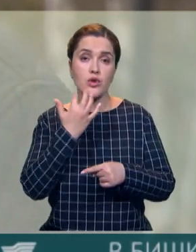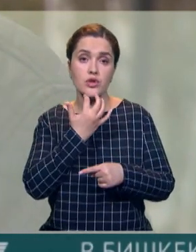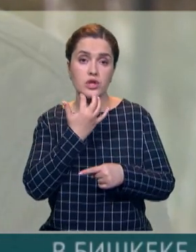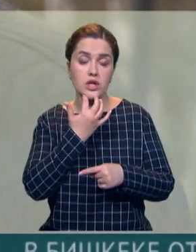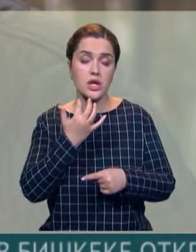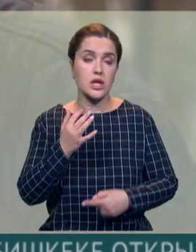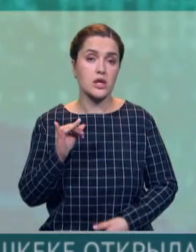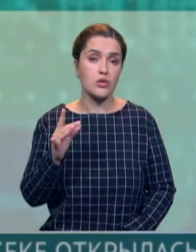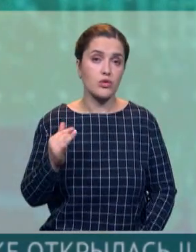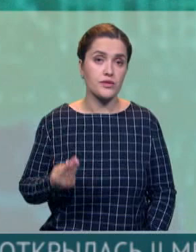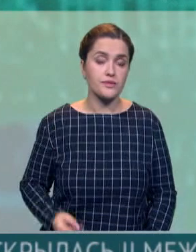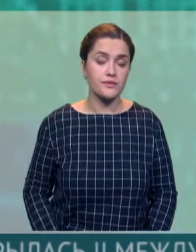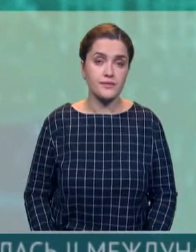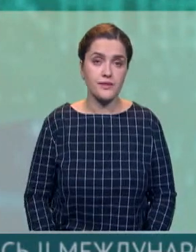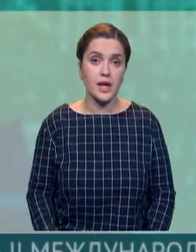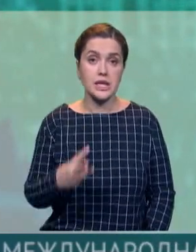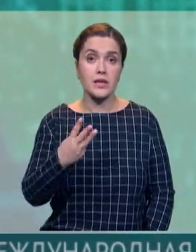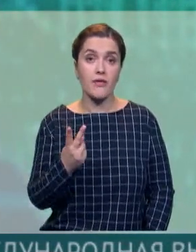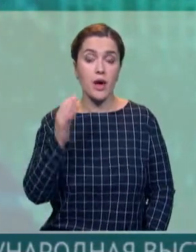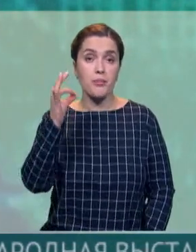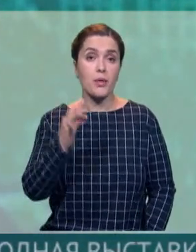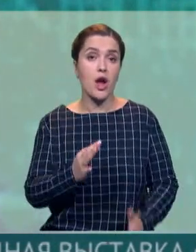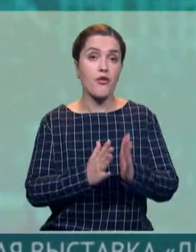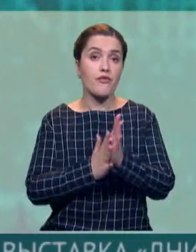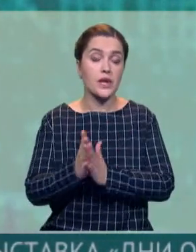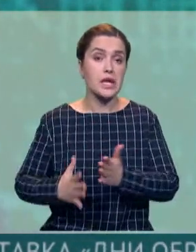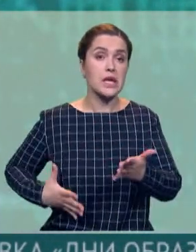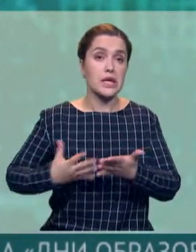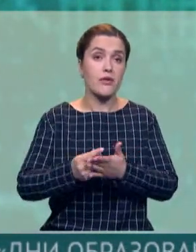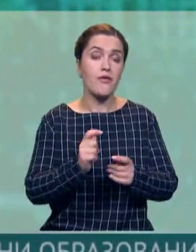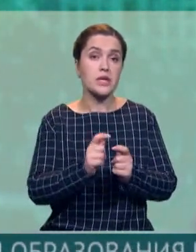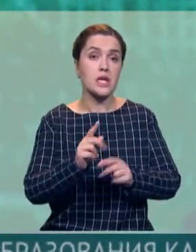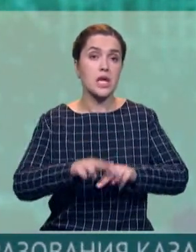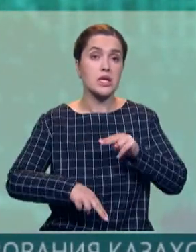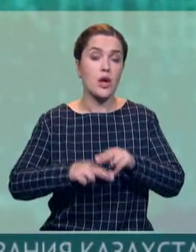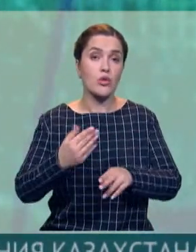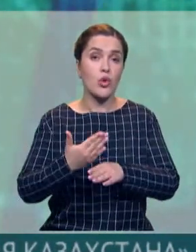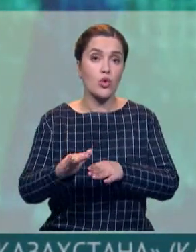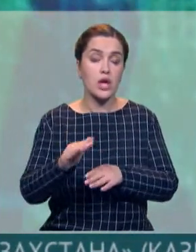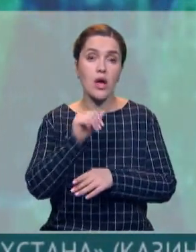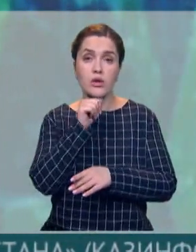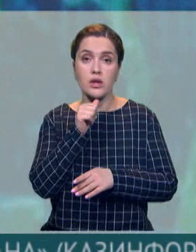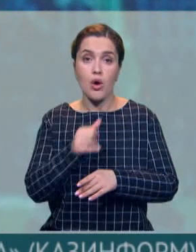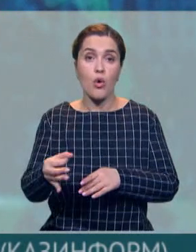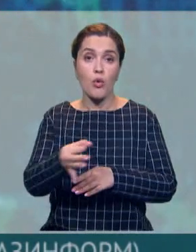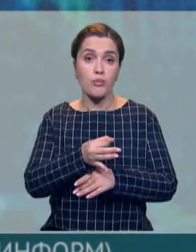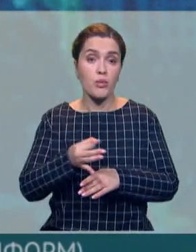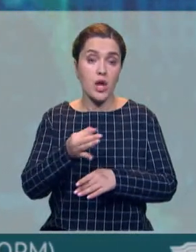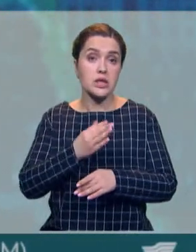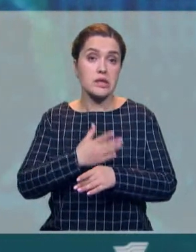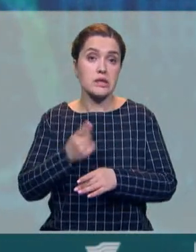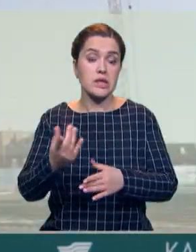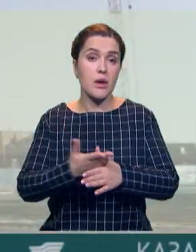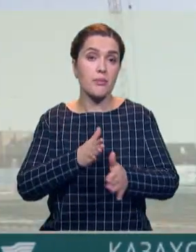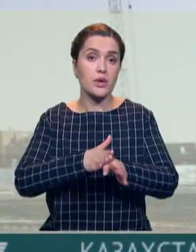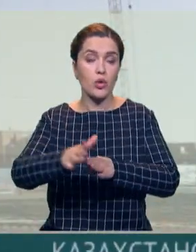Чечней. На 32% выросли инвестиции в строительную отрасль Костанайской области. Этому способствует